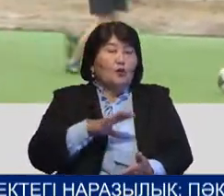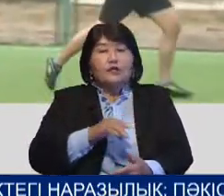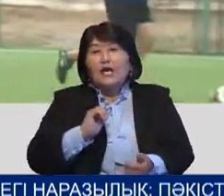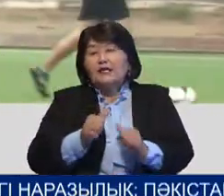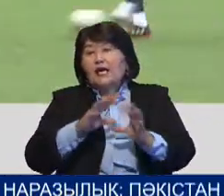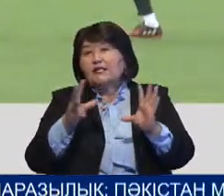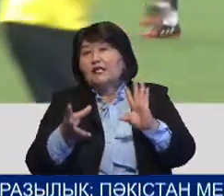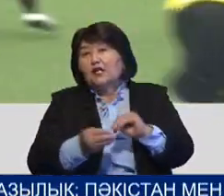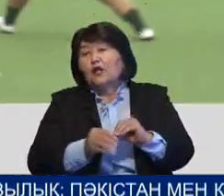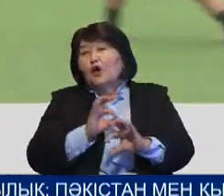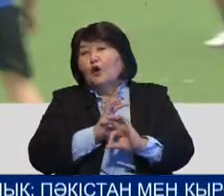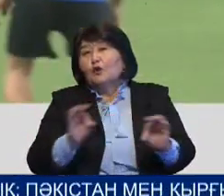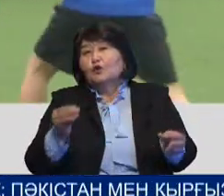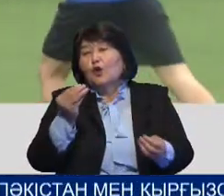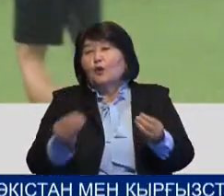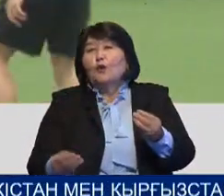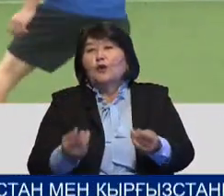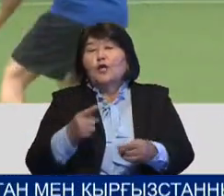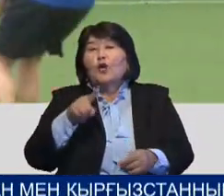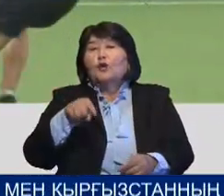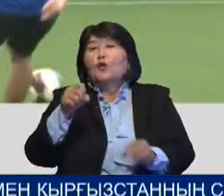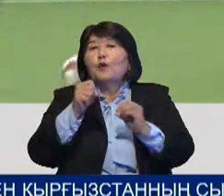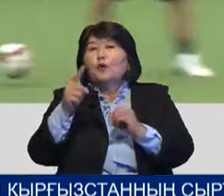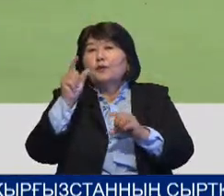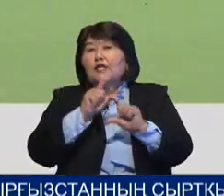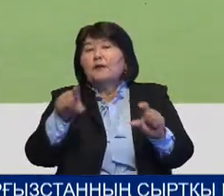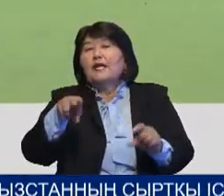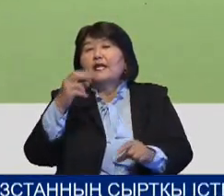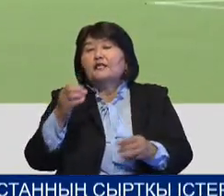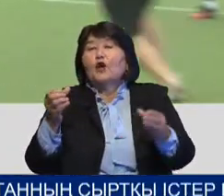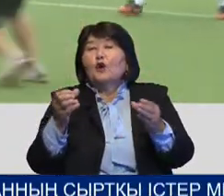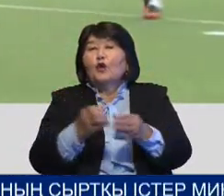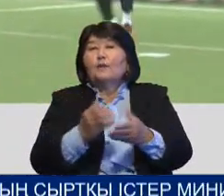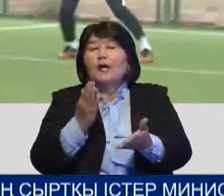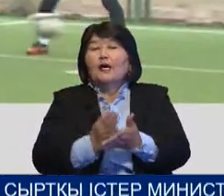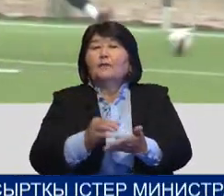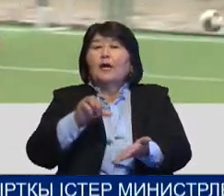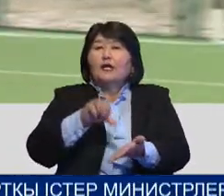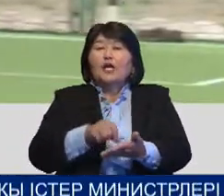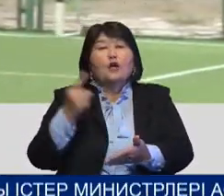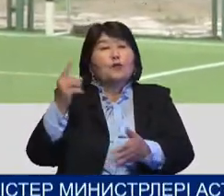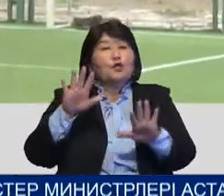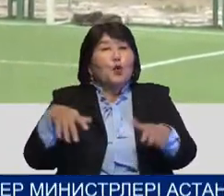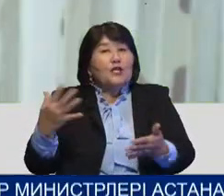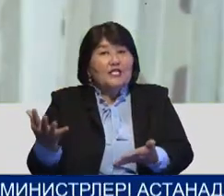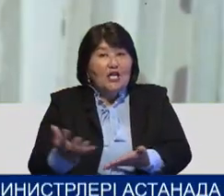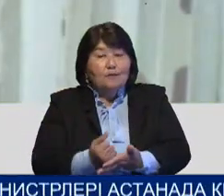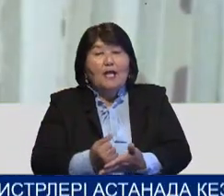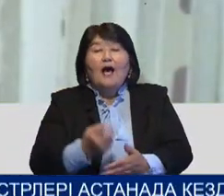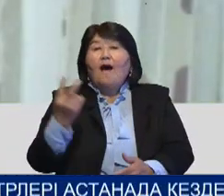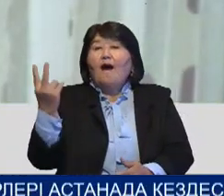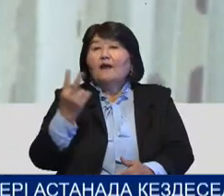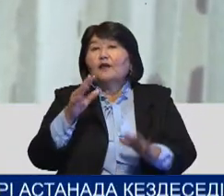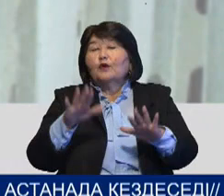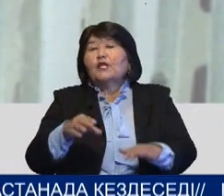Жарыс нәтижесі бойынша үздік ойын өрнегін нөмірі 11-ші мектеп лицей құрама командасы көрсетіп, бірінші орынды жеңіп алды. Ал